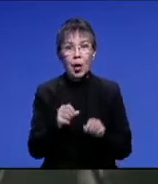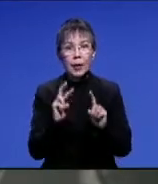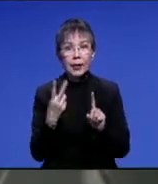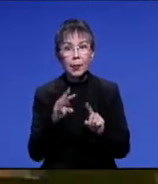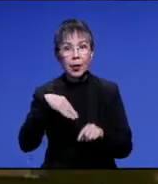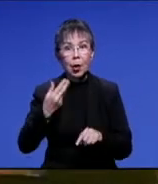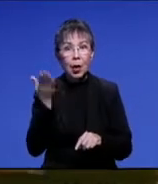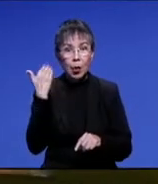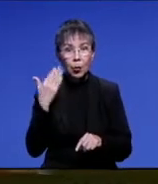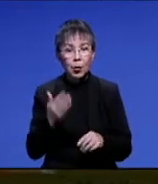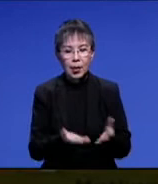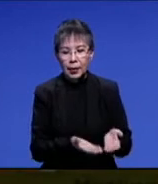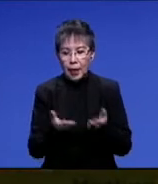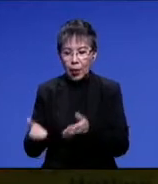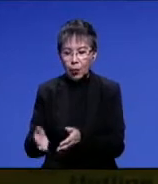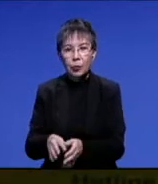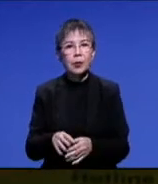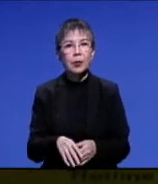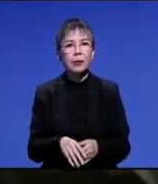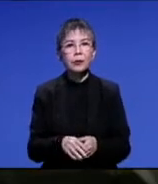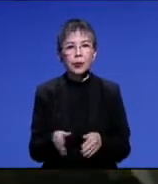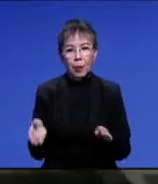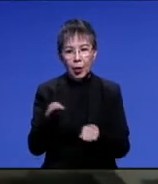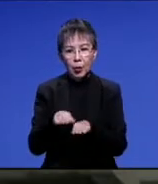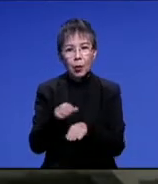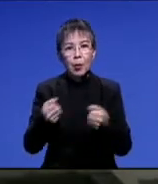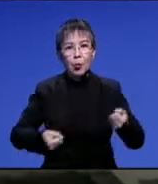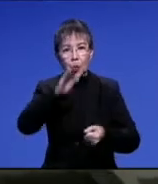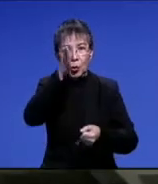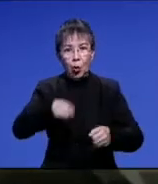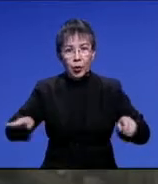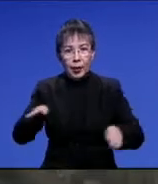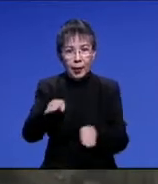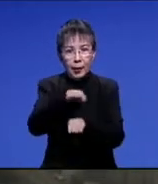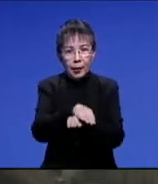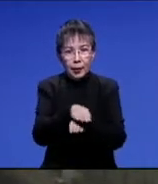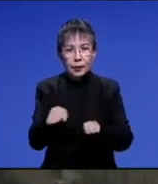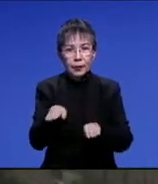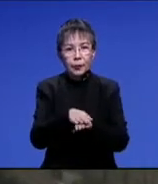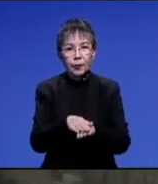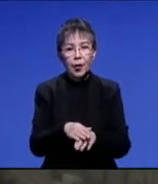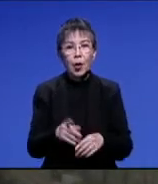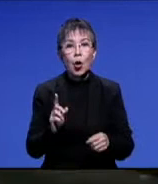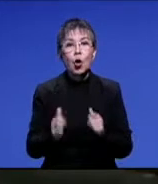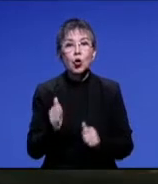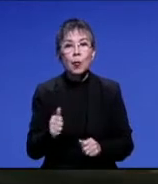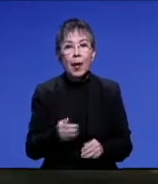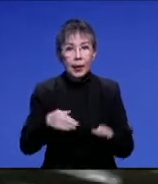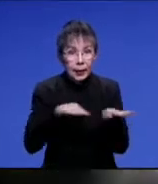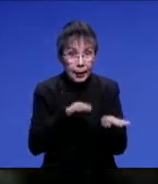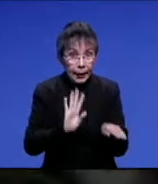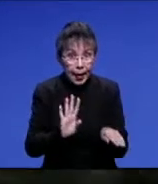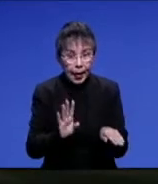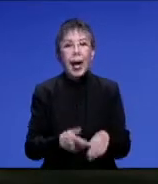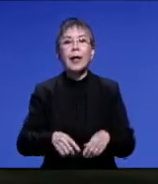dibongkar dan diletakkan di jalan underpass menggunakan kontainer. Agar tidak terjadi kemacetan, pengalihan arus akan diberlakukan mulai pukul